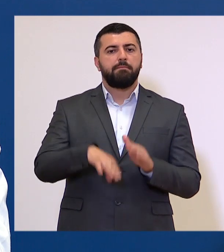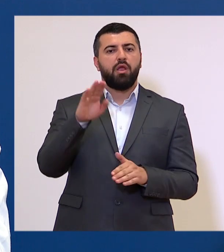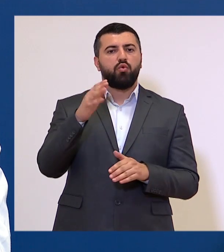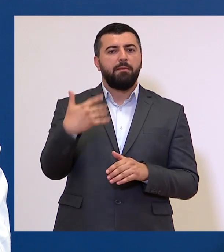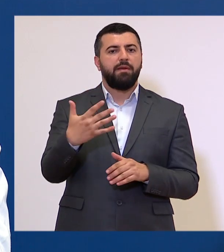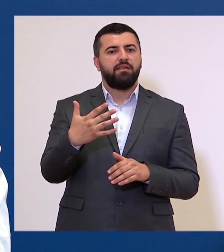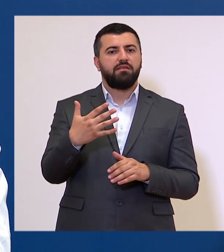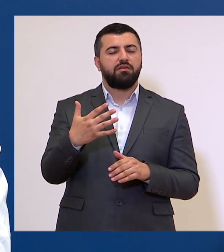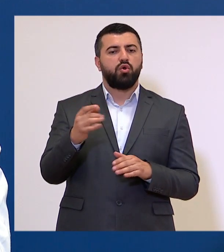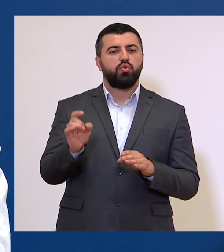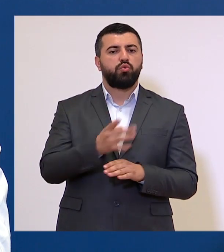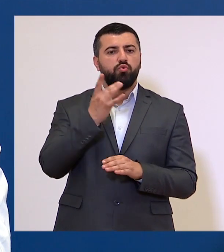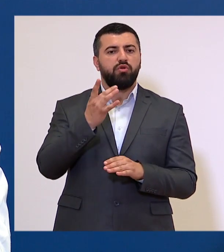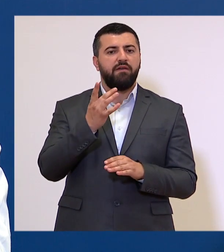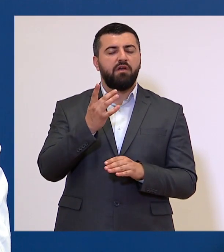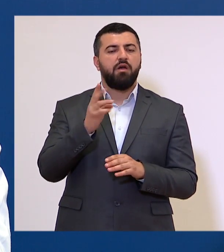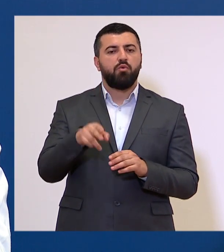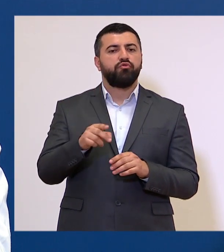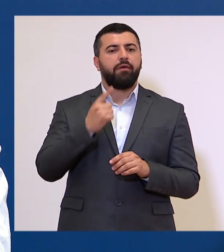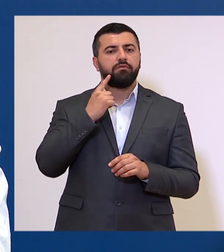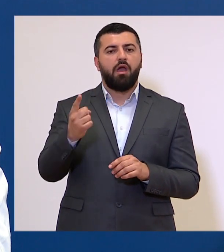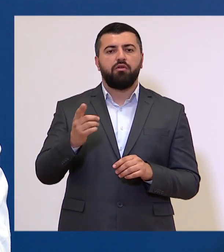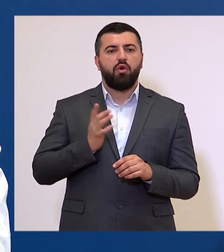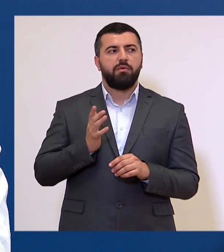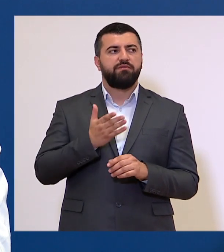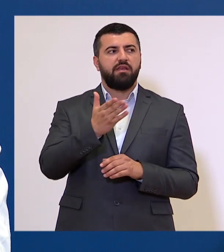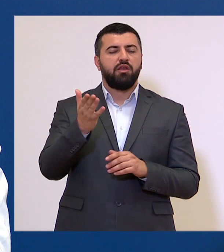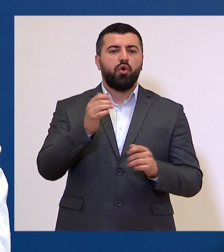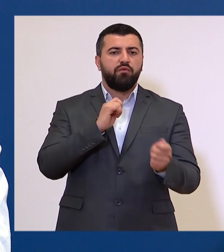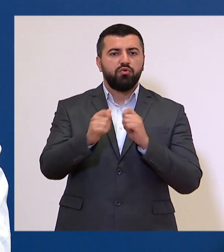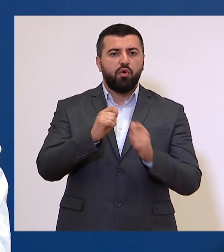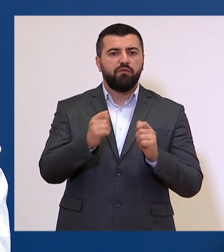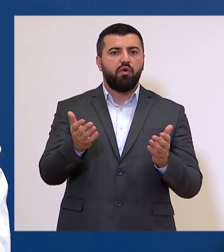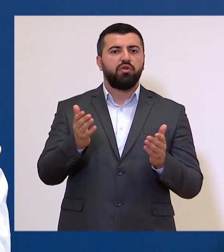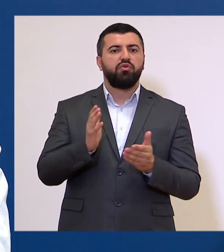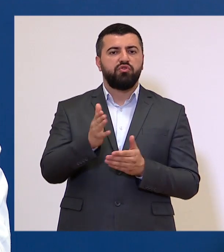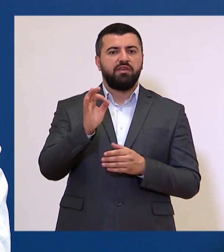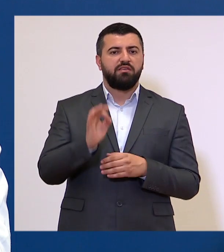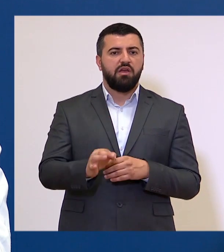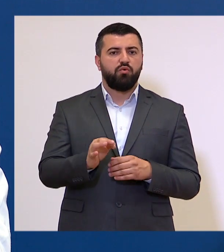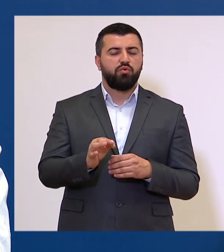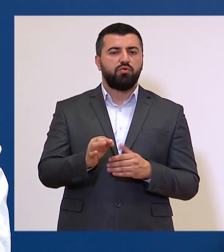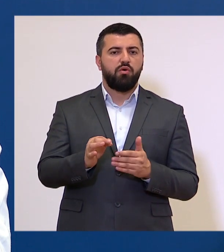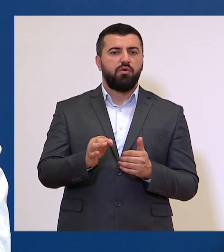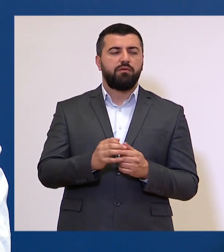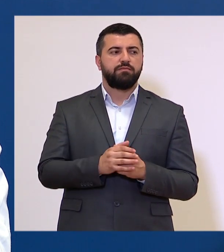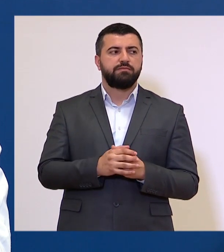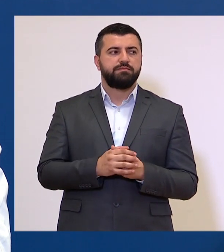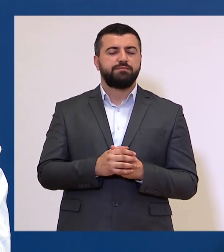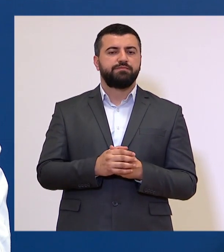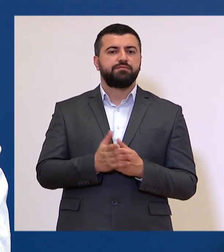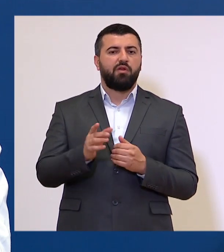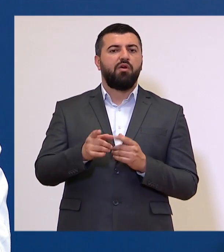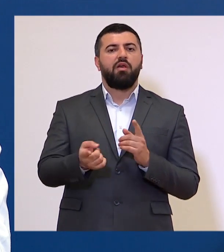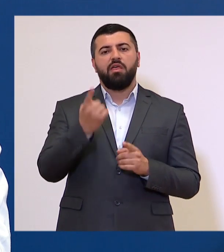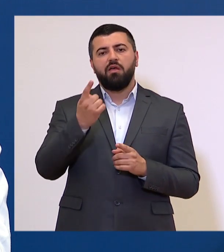50 slučajeva, i njihovi kontakti će sigurno u